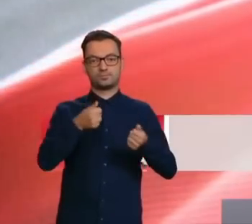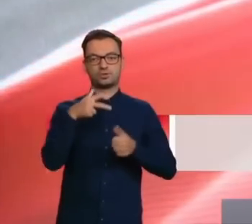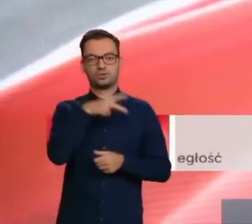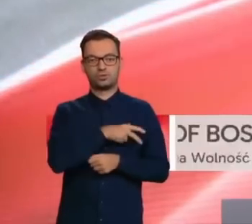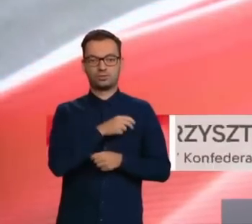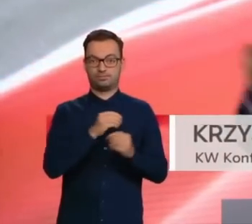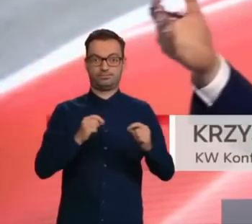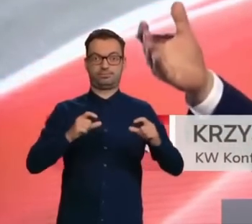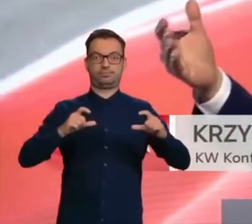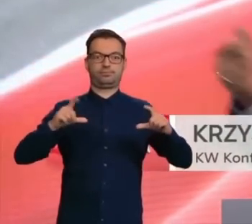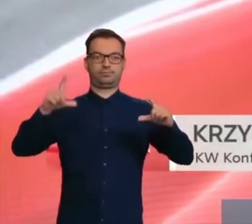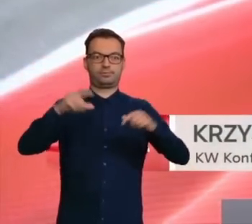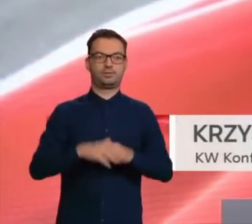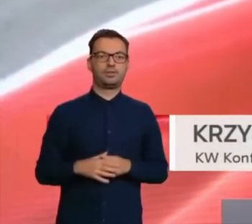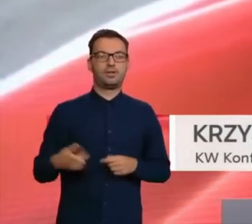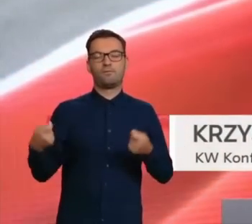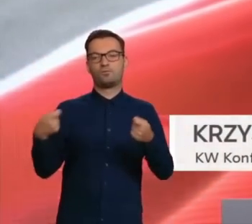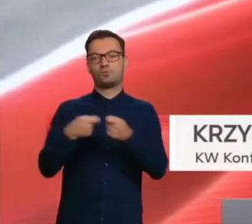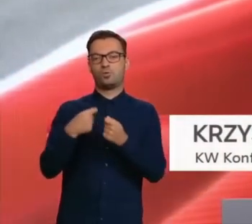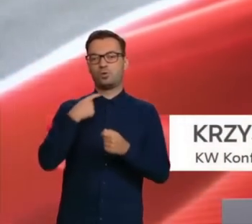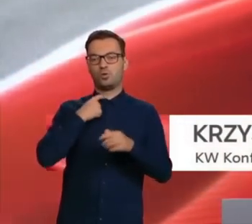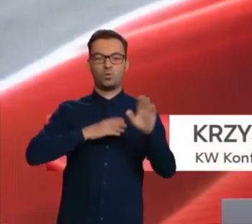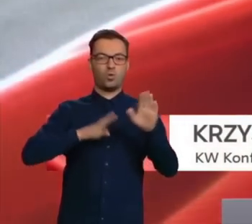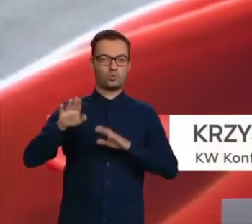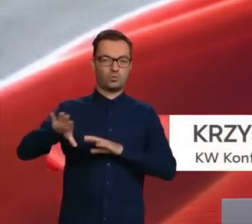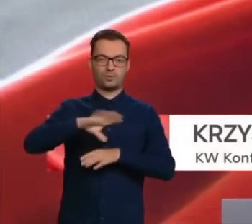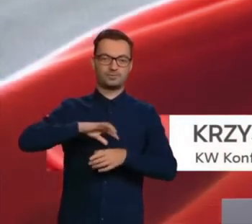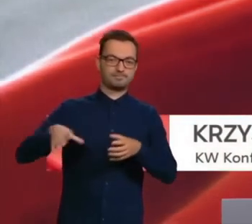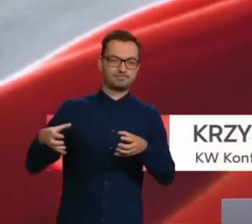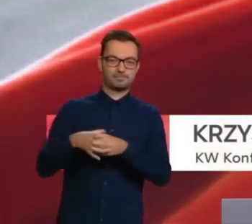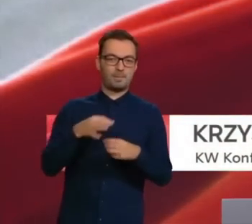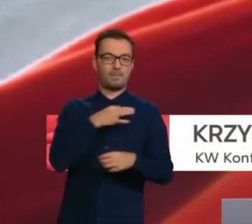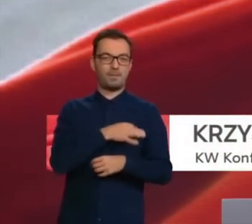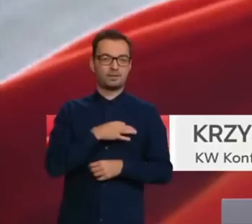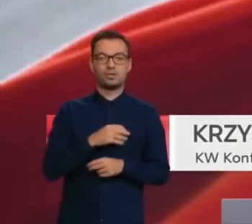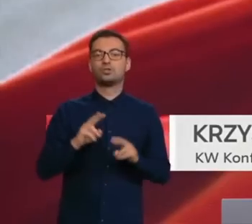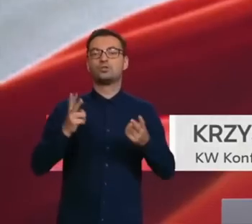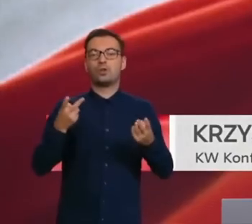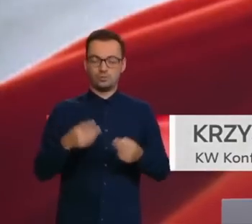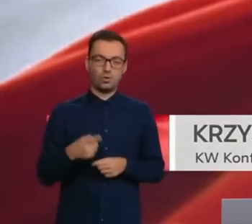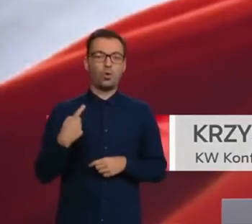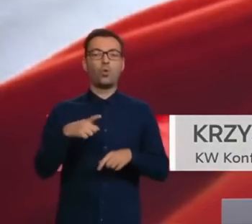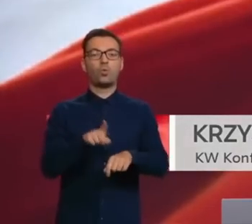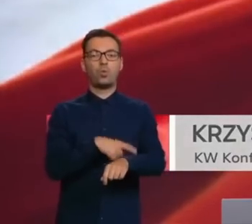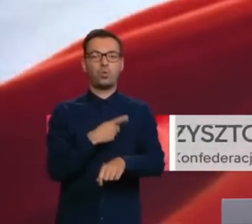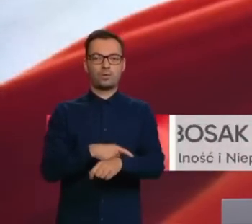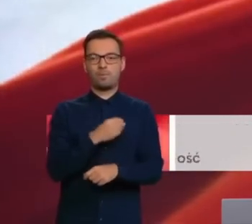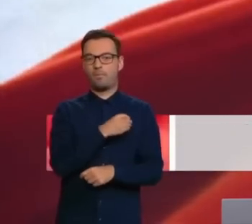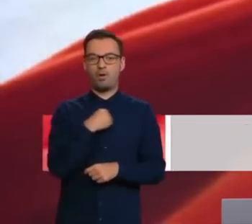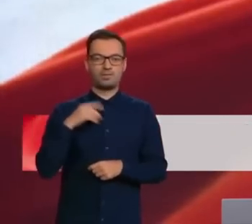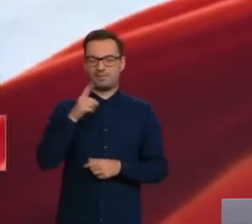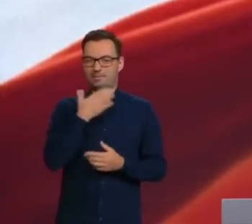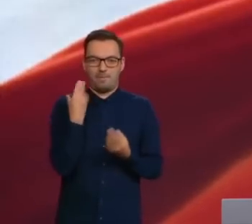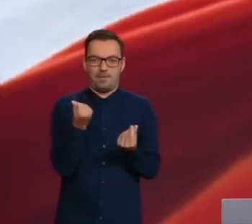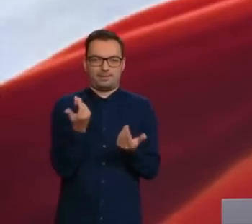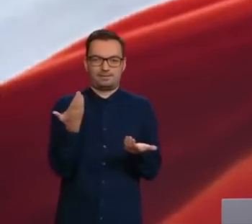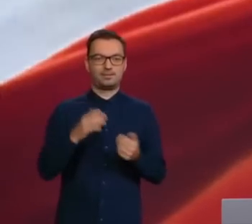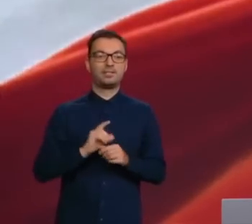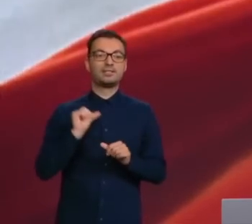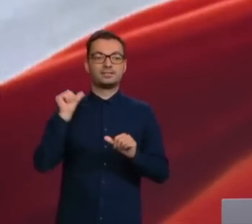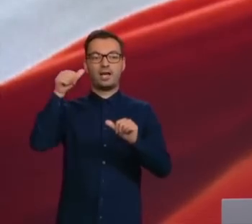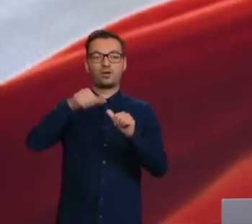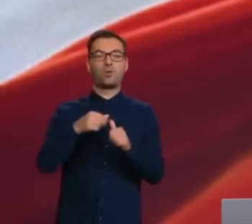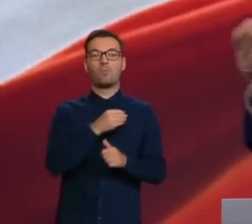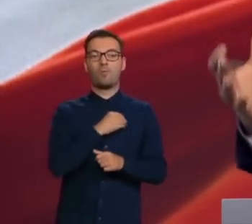troszczy, za którymi wspólnie co to mój stary, to państwo, jest finansowany z długu. W państwie polskim nie ma już tych pieniędzy. W przyszłym roku państwo polskie